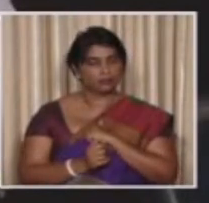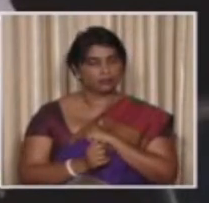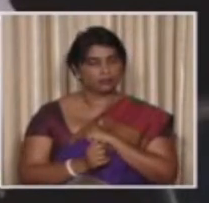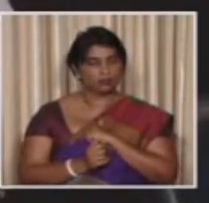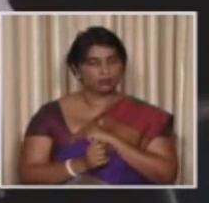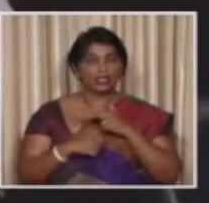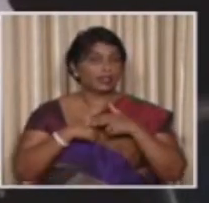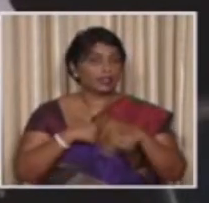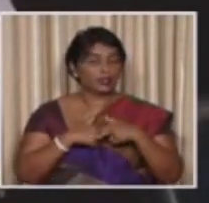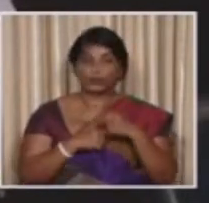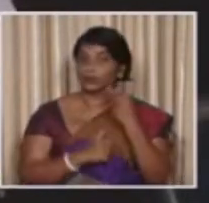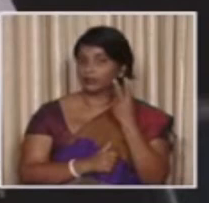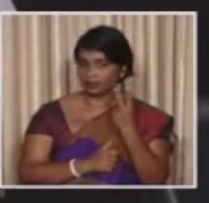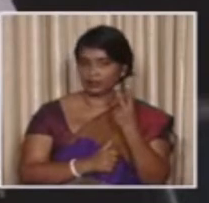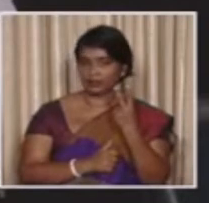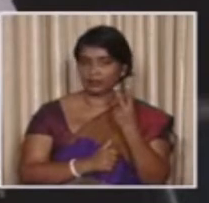හේතු දෙකක් නිසා